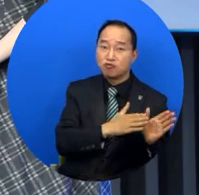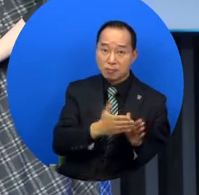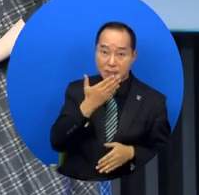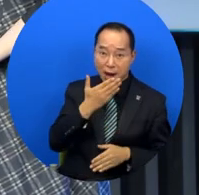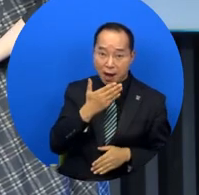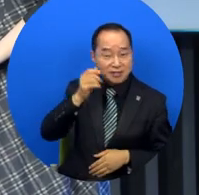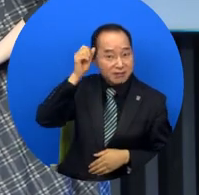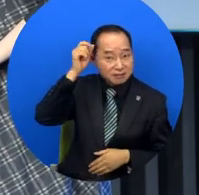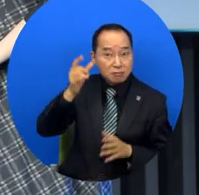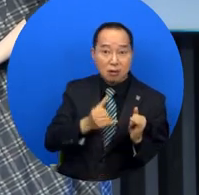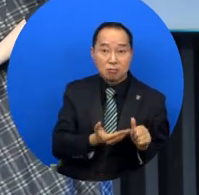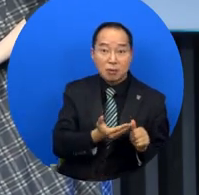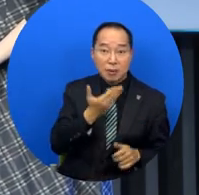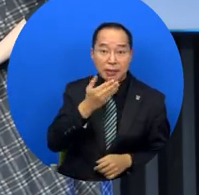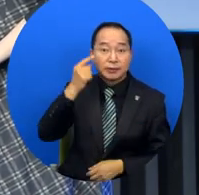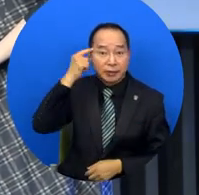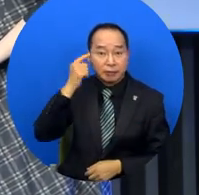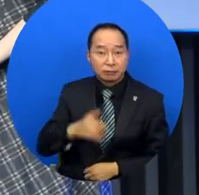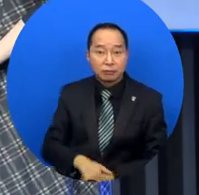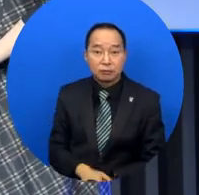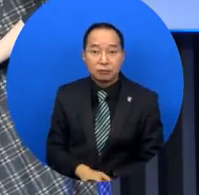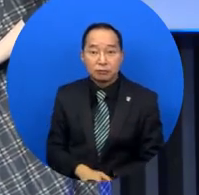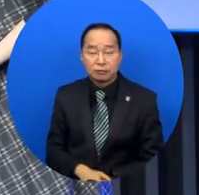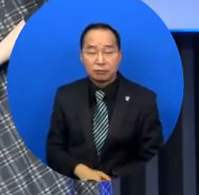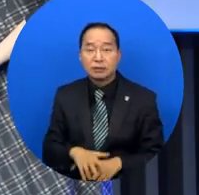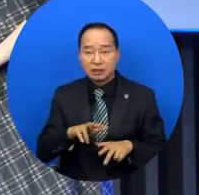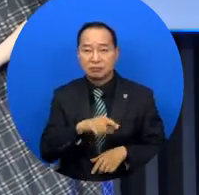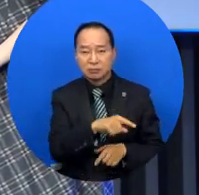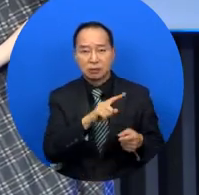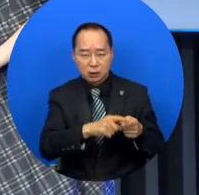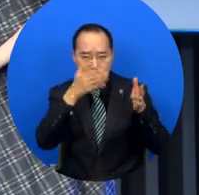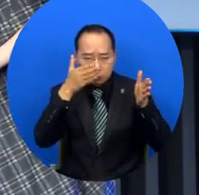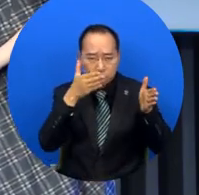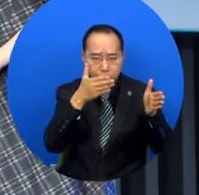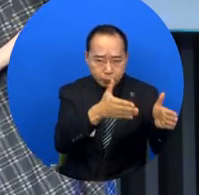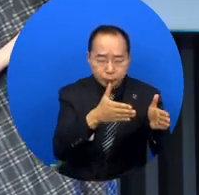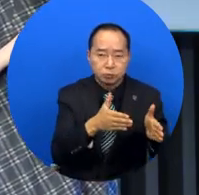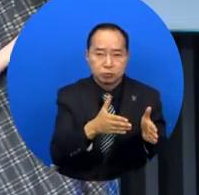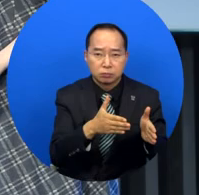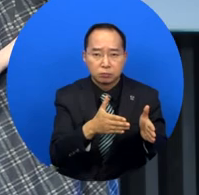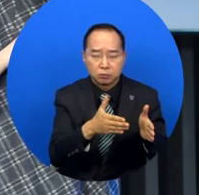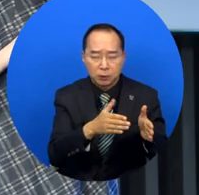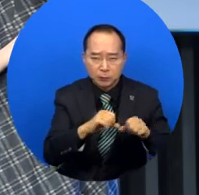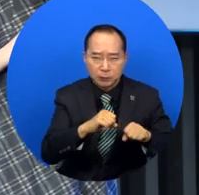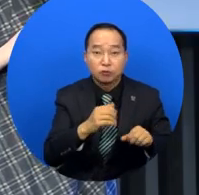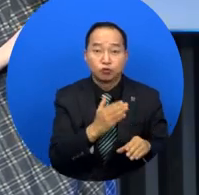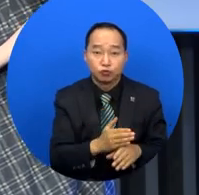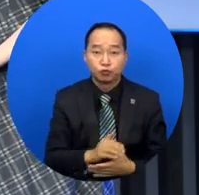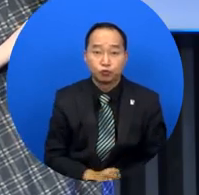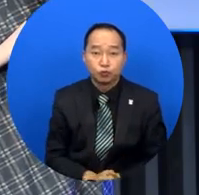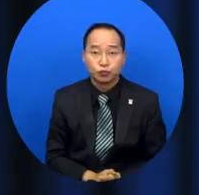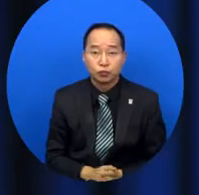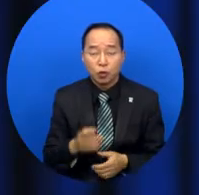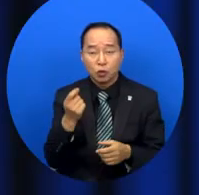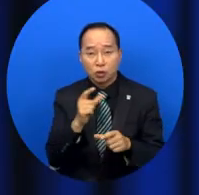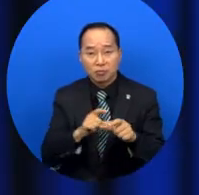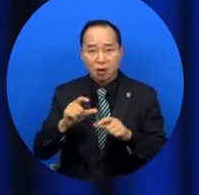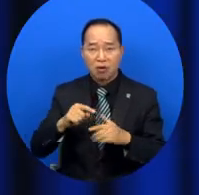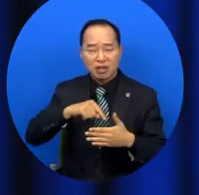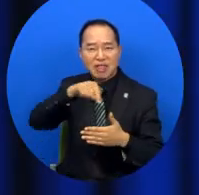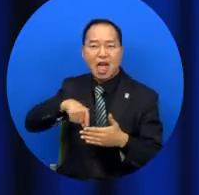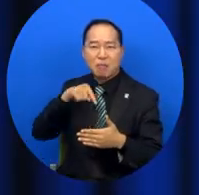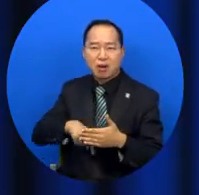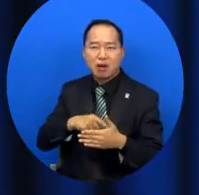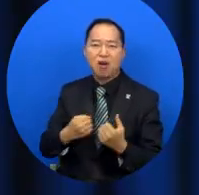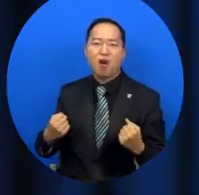미래에 준비된 인재로 클 수 있다 생각해요. 그래서 지금은 그거에 대해서 굉장히 많이 쏟고 있고 좀 더